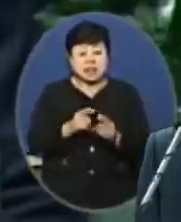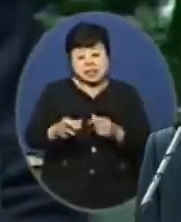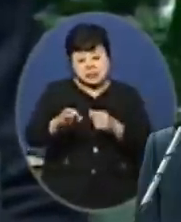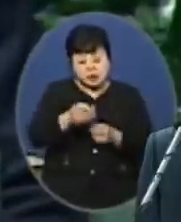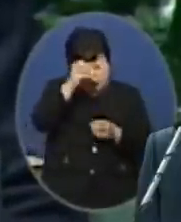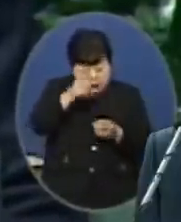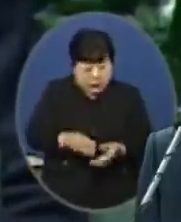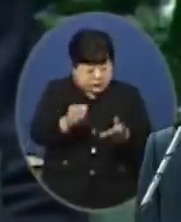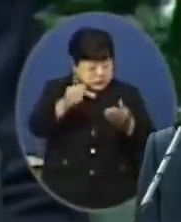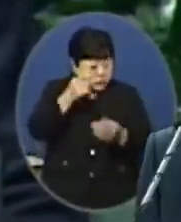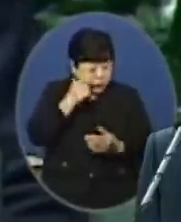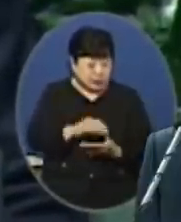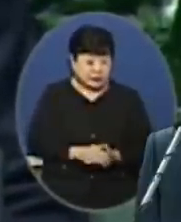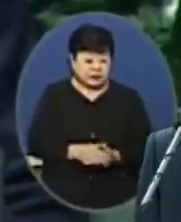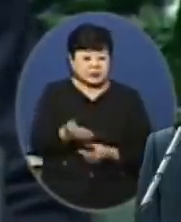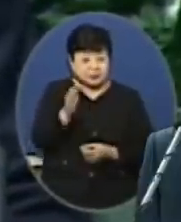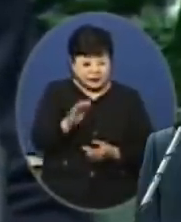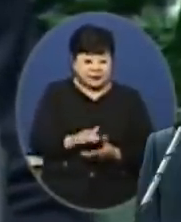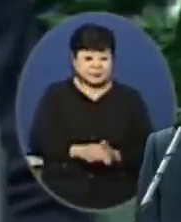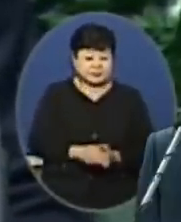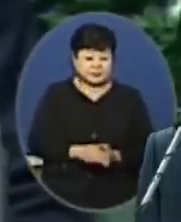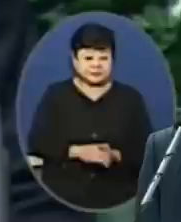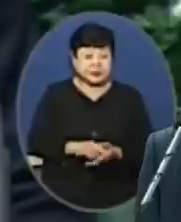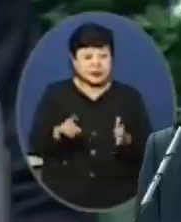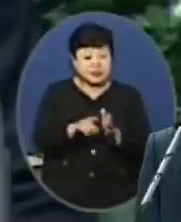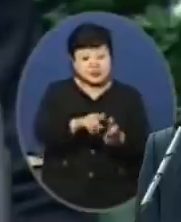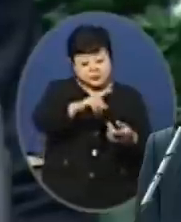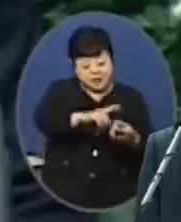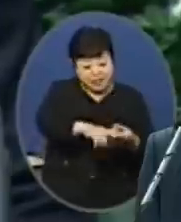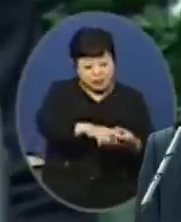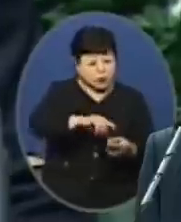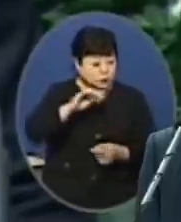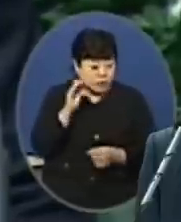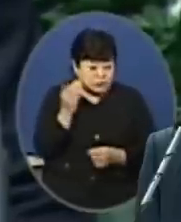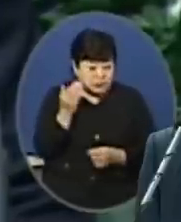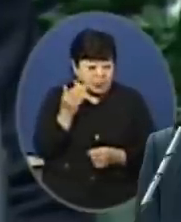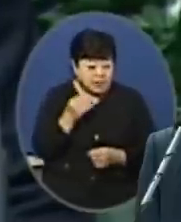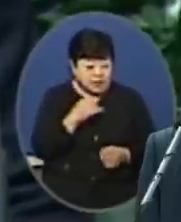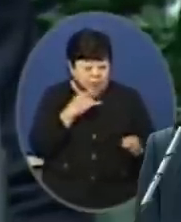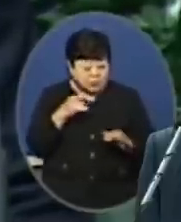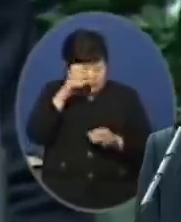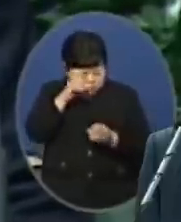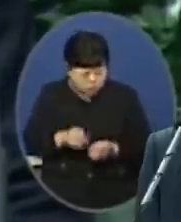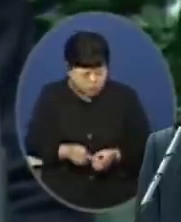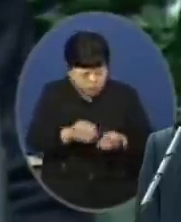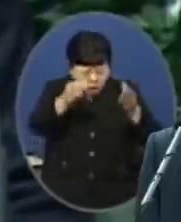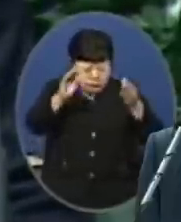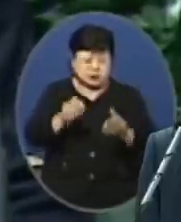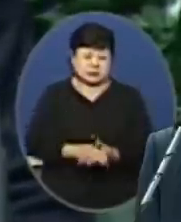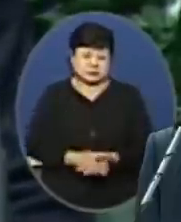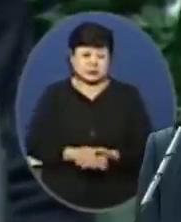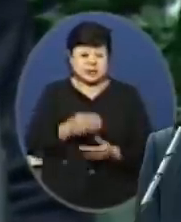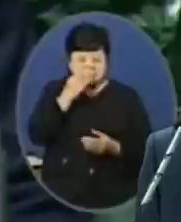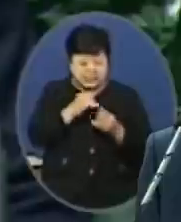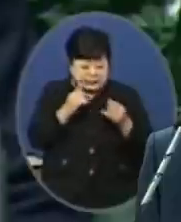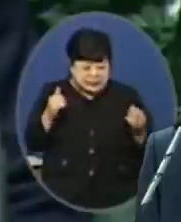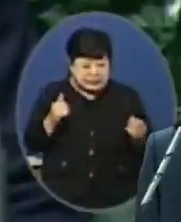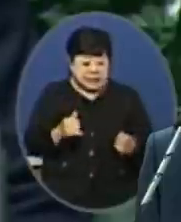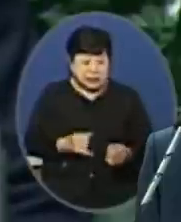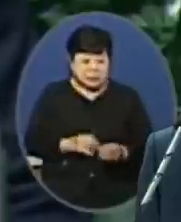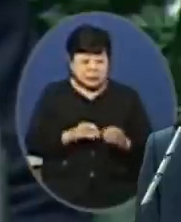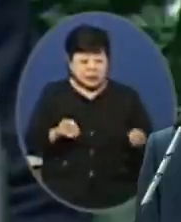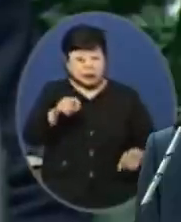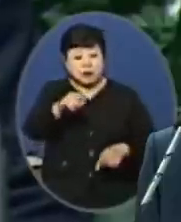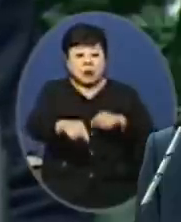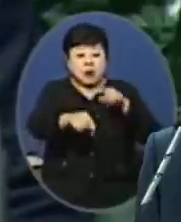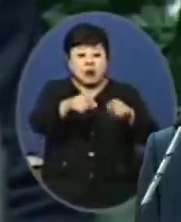갈라지는 것입니까? 그런데 믿은 대로 될지어다 홍해수가 갈라졌습니다. 이스라엘 백성이 육지를